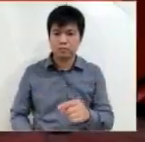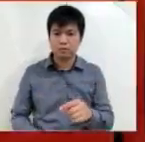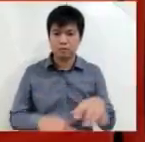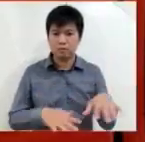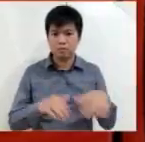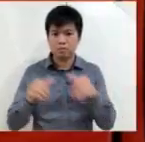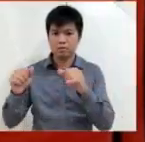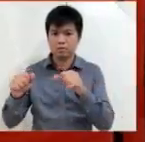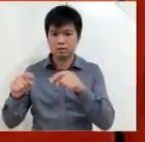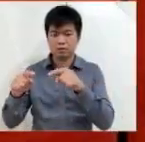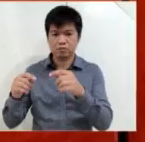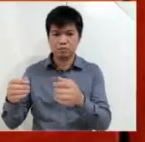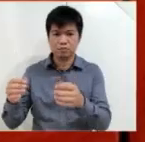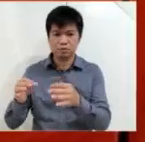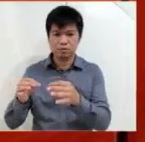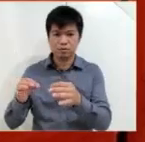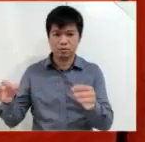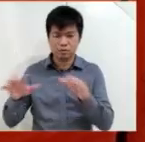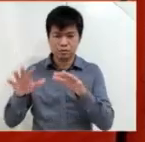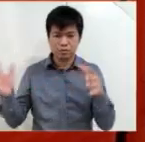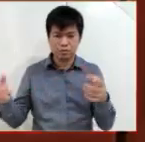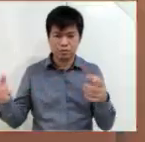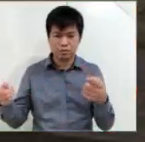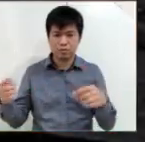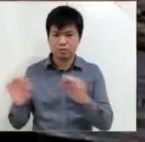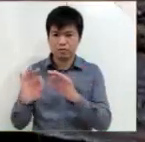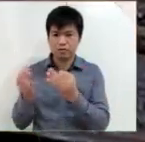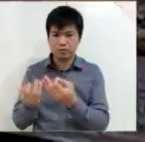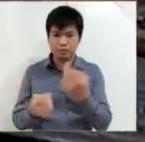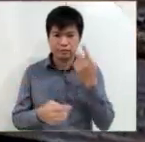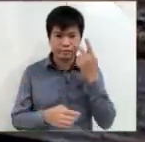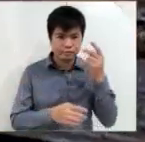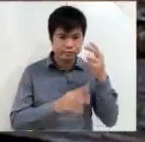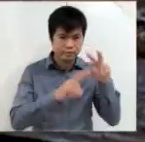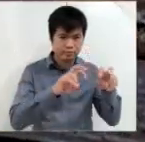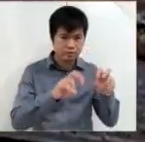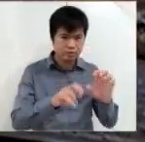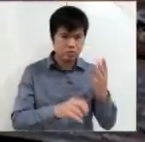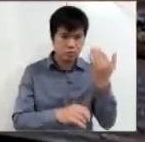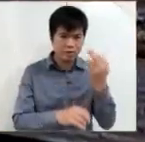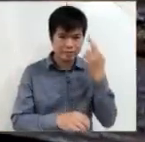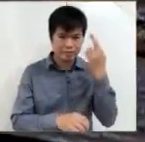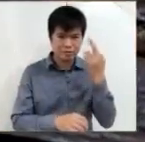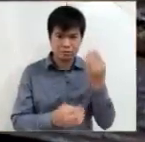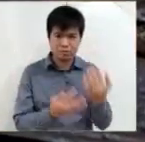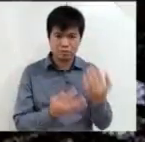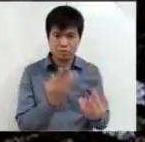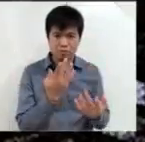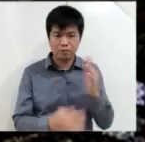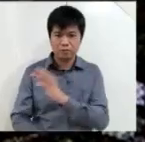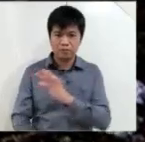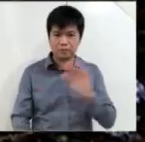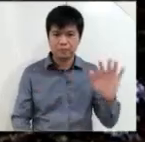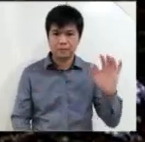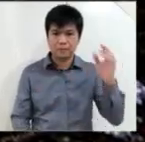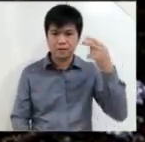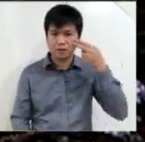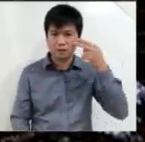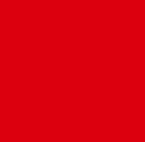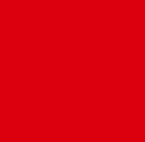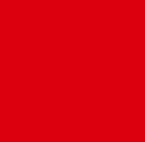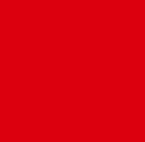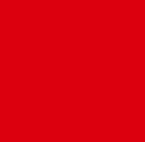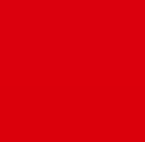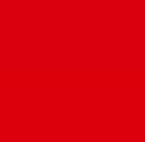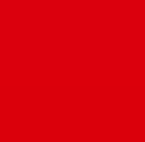nasunugan habang inaalam pa ang sanhi ng sunog. Nagbabalita mula sa frontline, Hannibal Talete, News